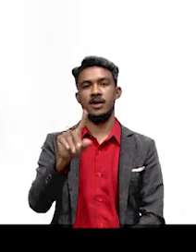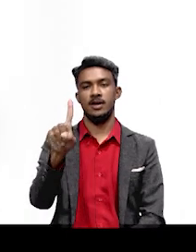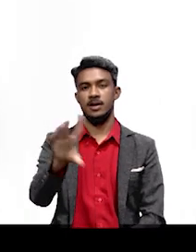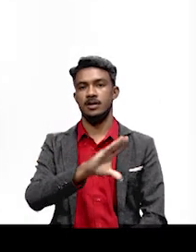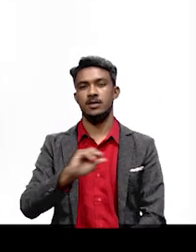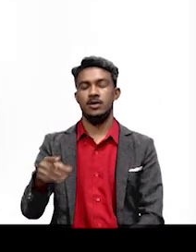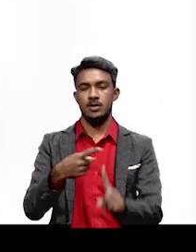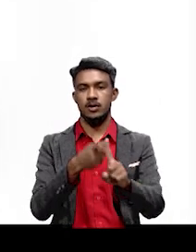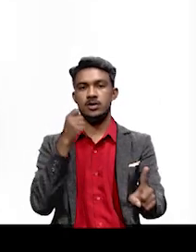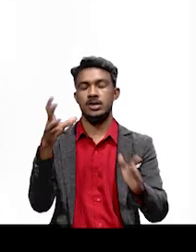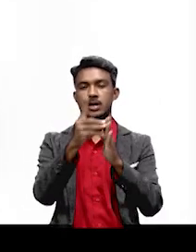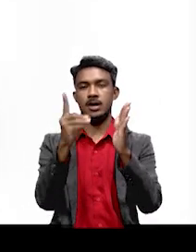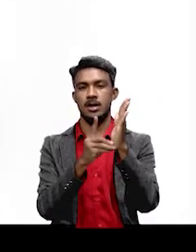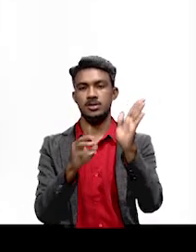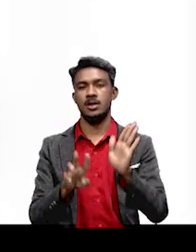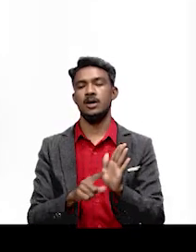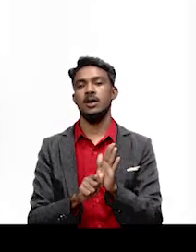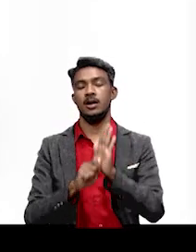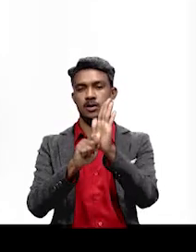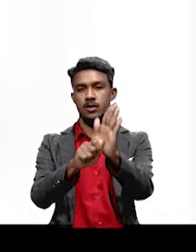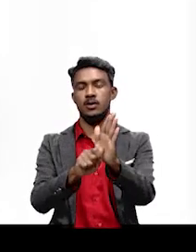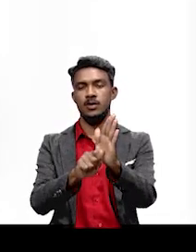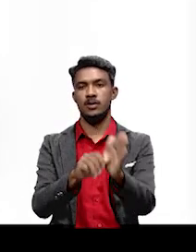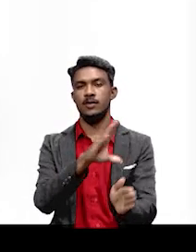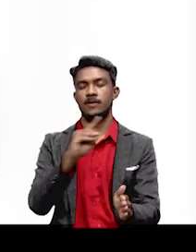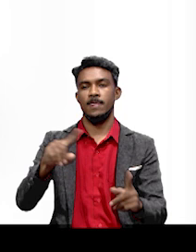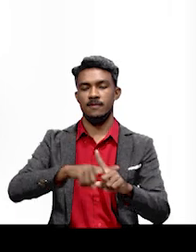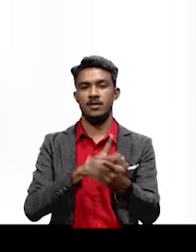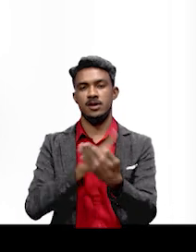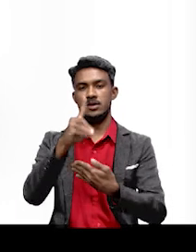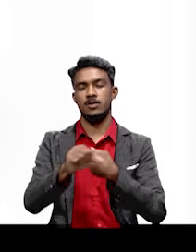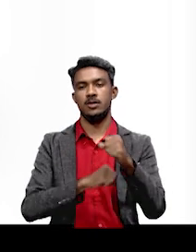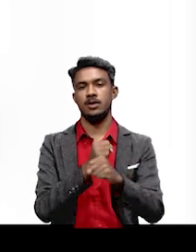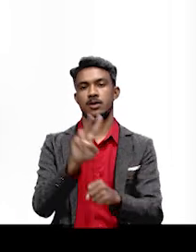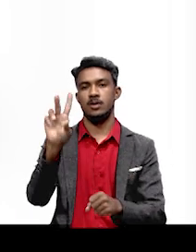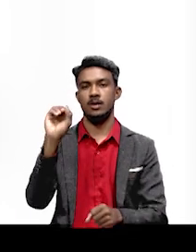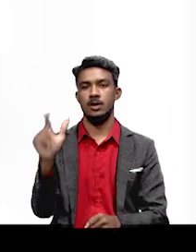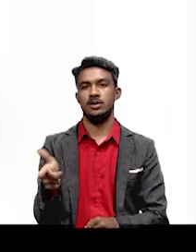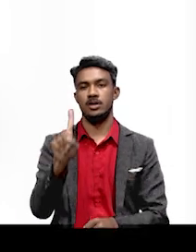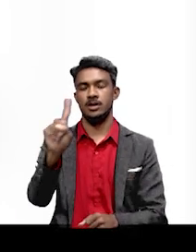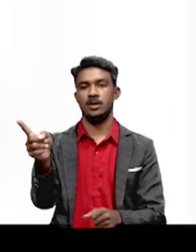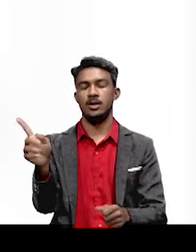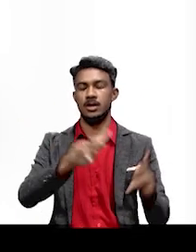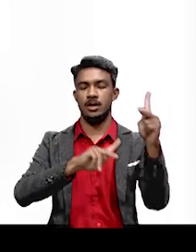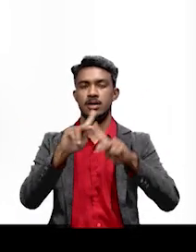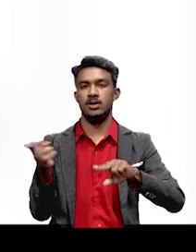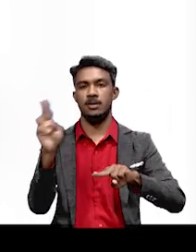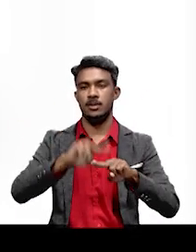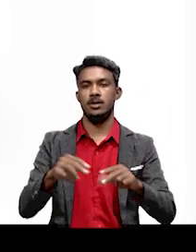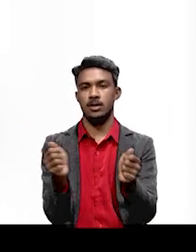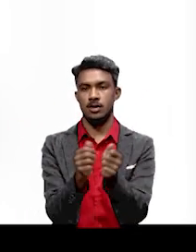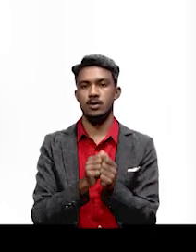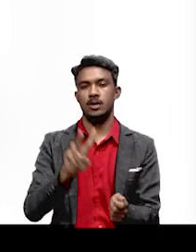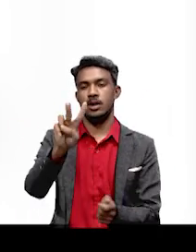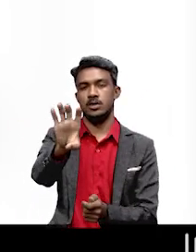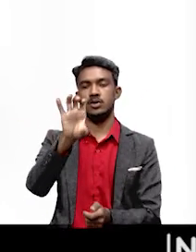ne hatudu, husi fulan dezembro tinan rihunrua ronulu resin ida, kazu komesa aumenta, ho total atus rua ronulu